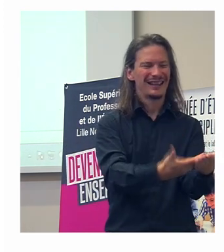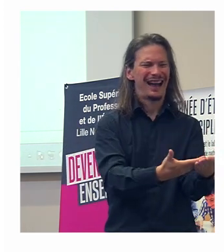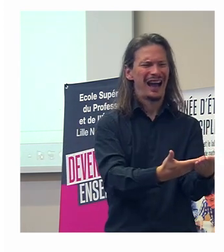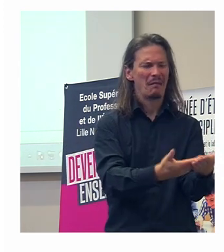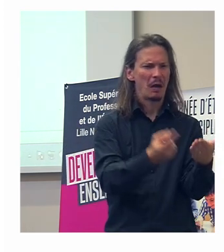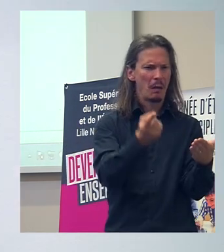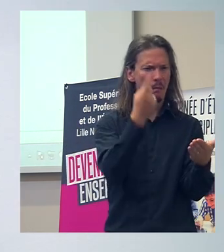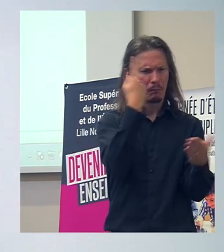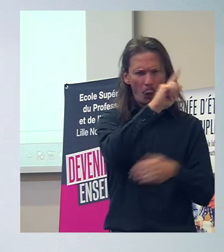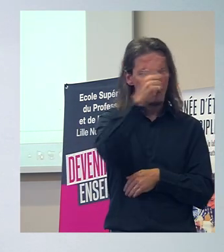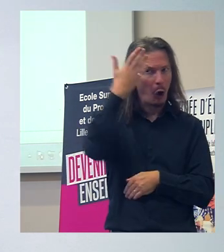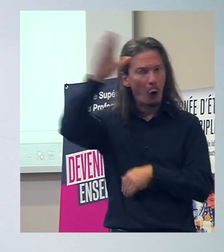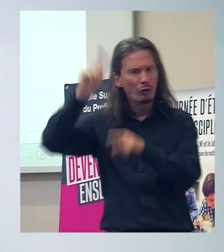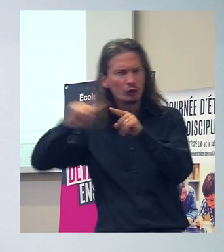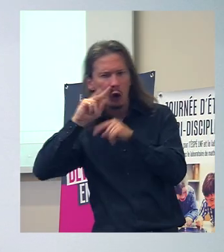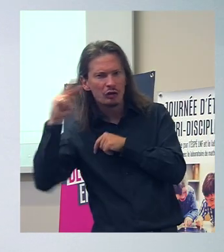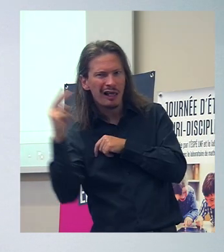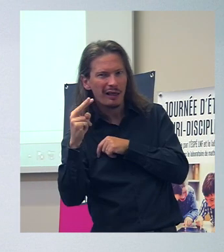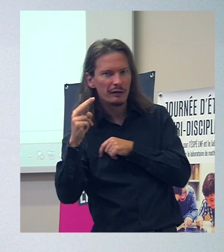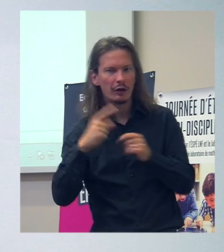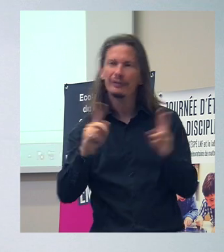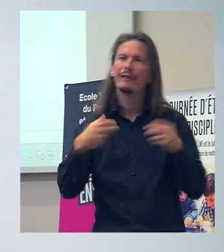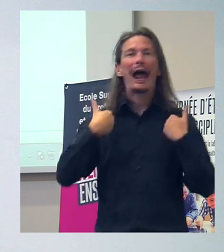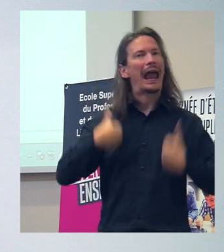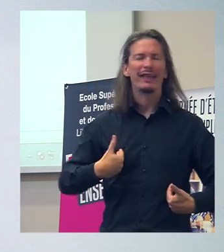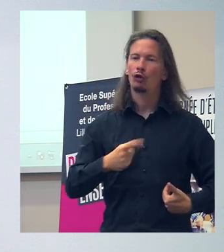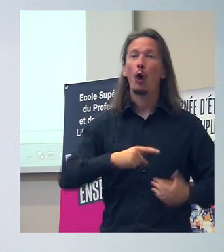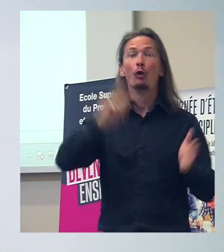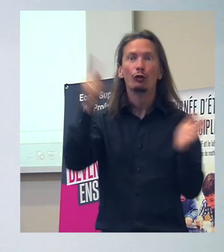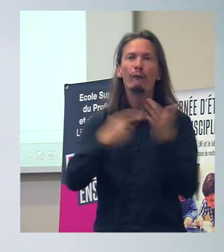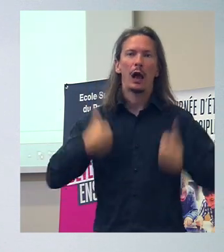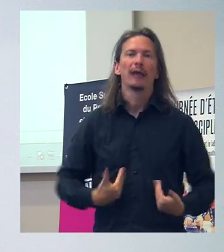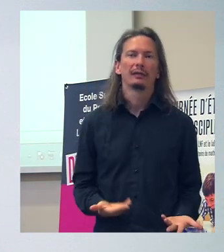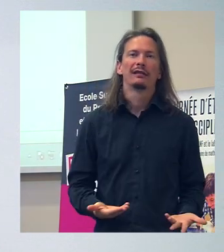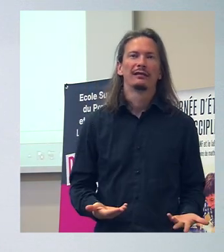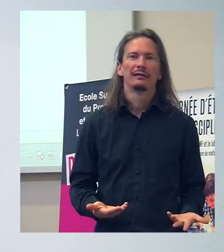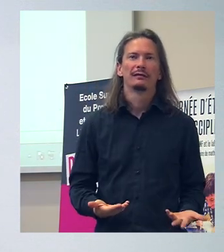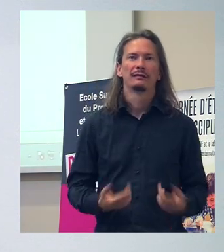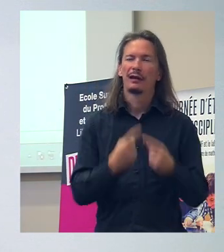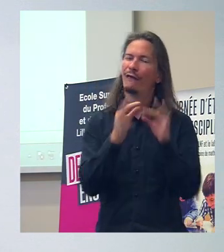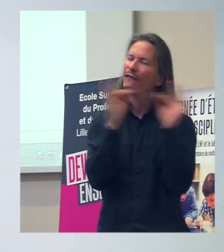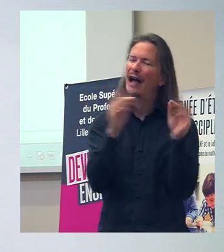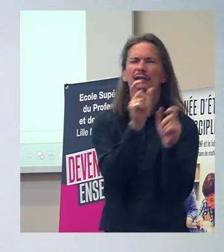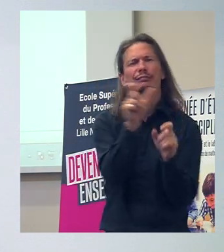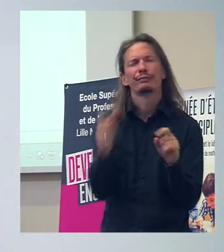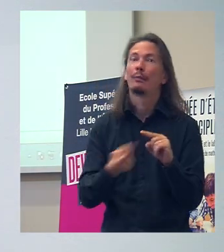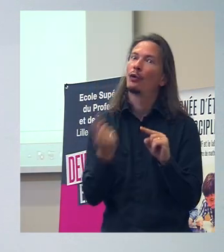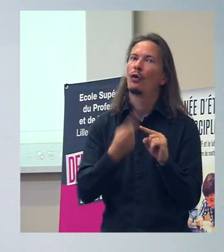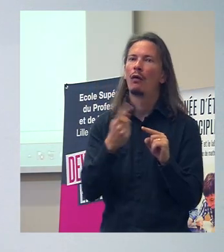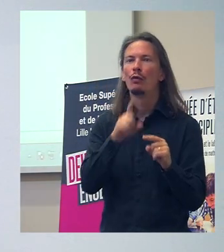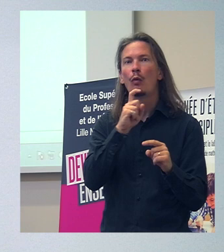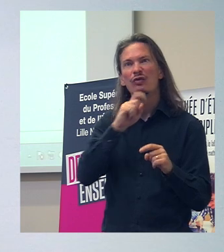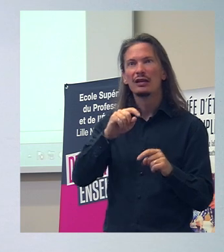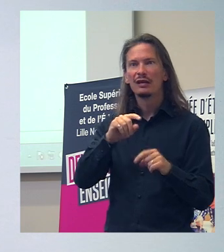c'est-à-dire qui porte sur le devoir-être. C'est des petites phrases comme ça, mais qui sont fondamentales depuis Aristote,